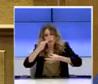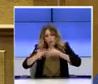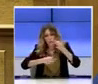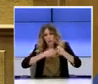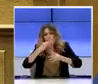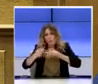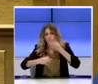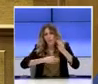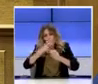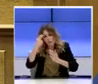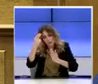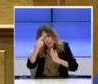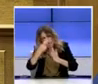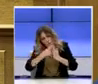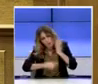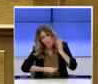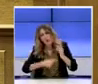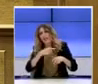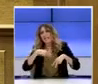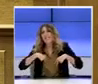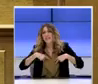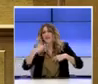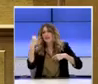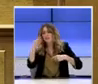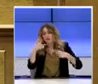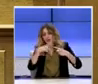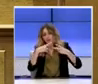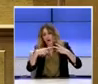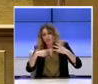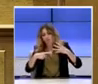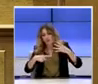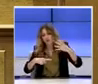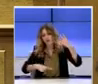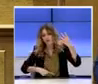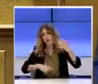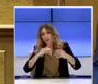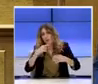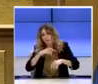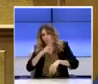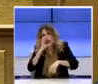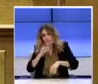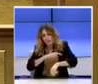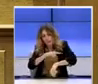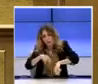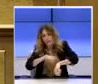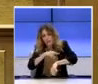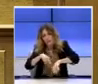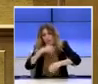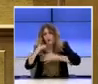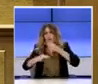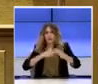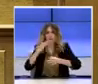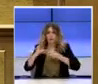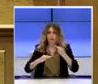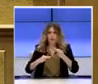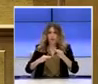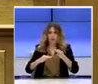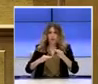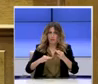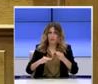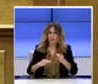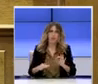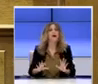Χρόνος και ψυχραιμία. Γιατί σε τέτοιες στιγμές η πολιτική αυτοσυγκράτηση δεν είναι απλώς αρετή.